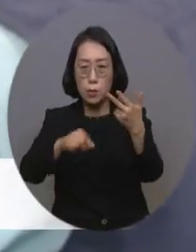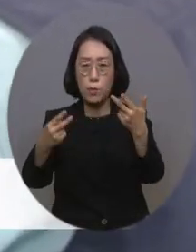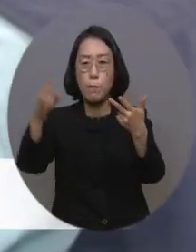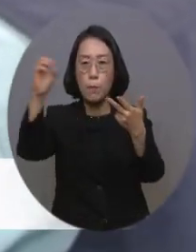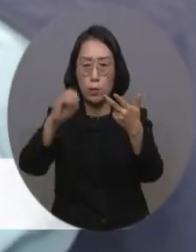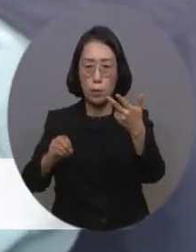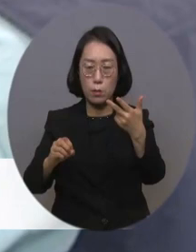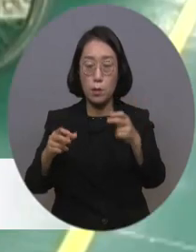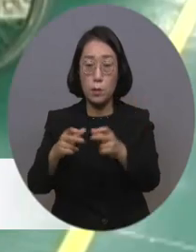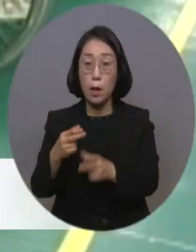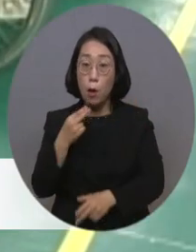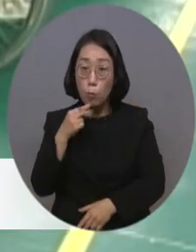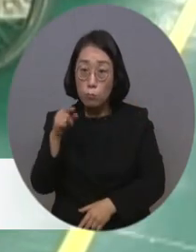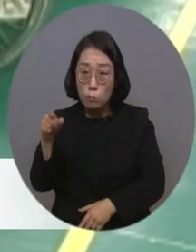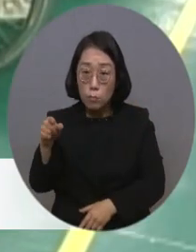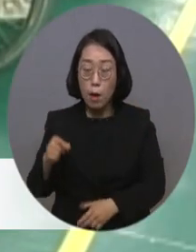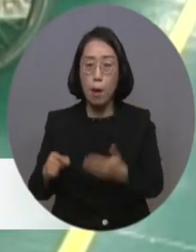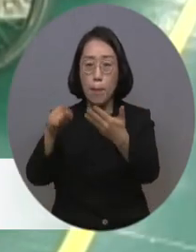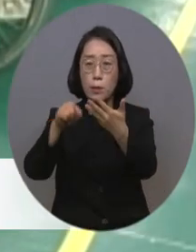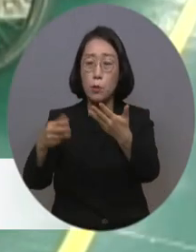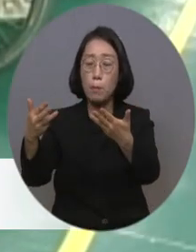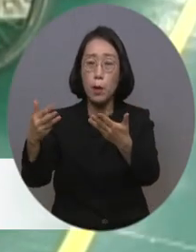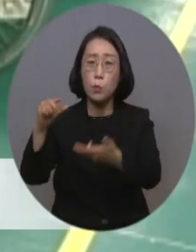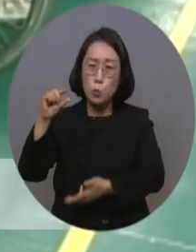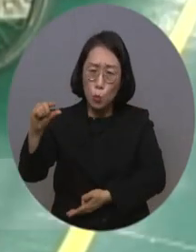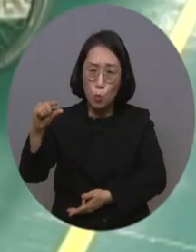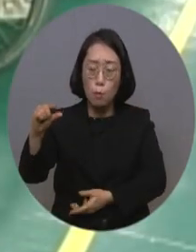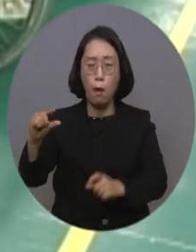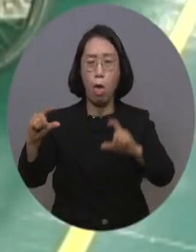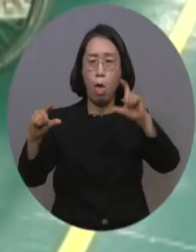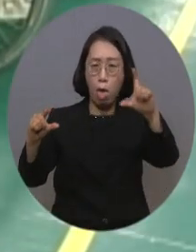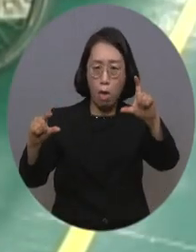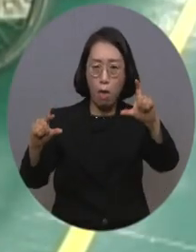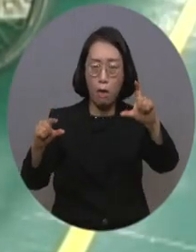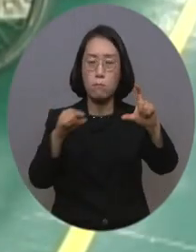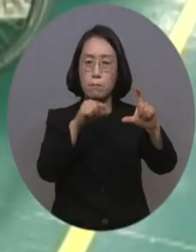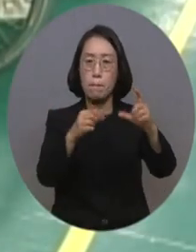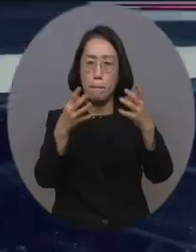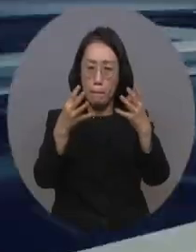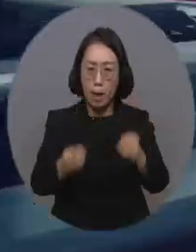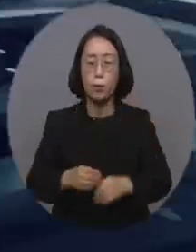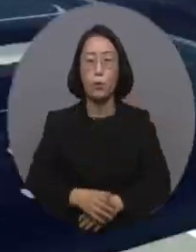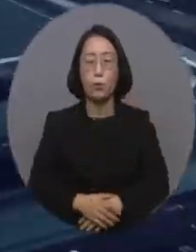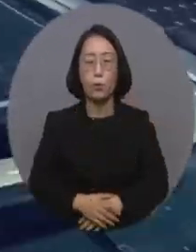47.2%로 비장애인 근로자 8.8%보다 월등히 높았습니다.